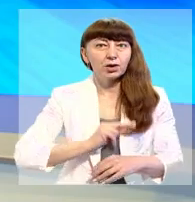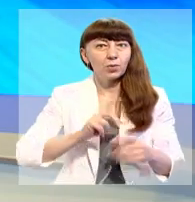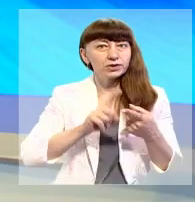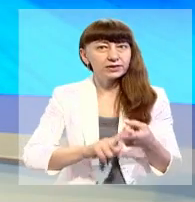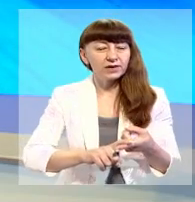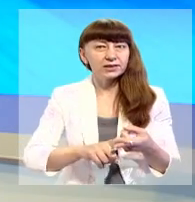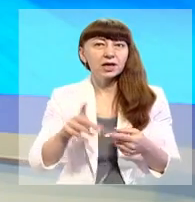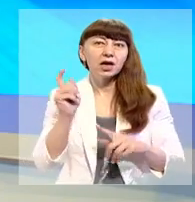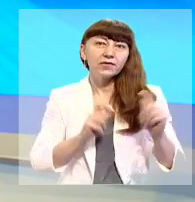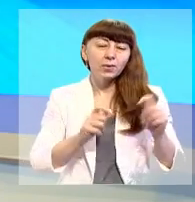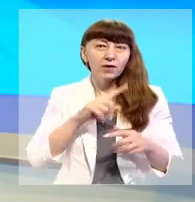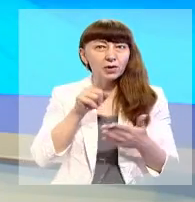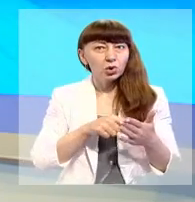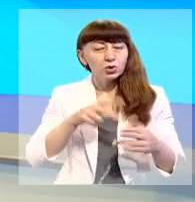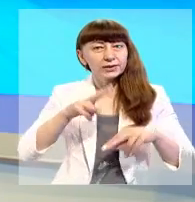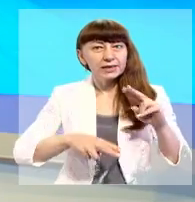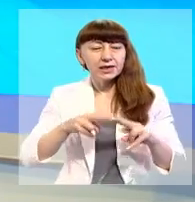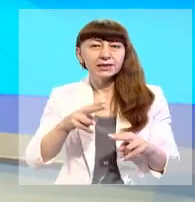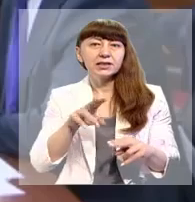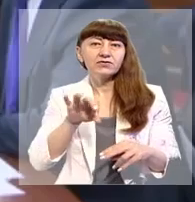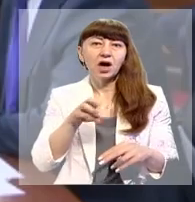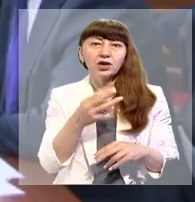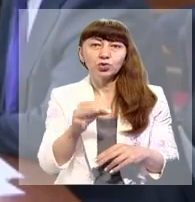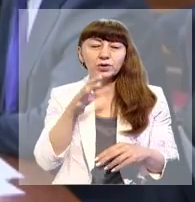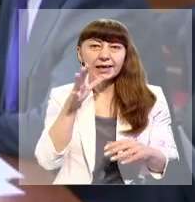касающейся референдума по вопросу строительства АЭС.